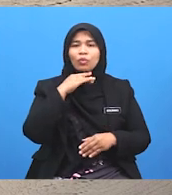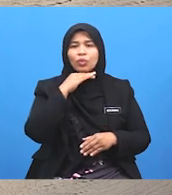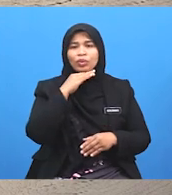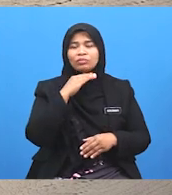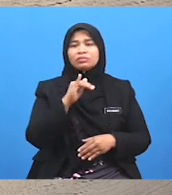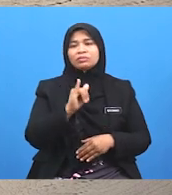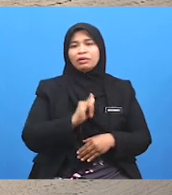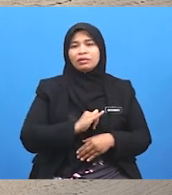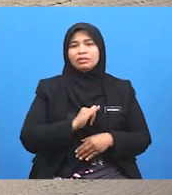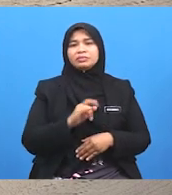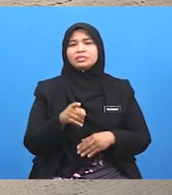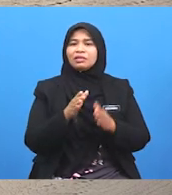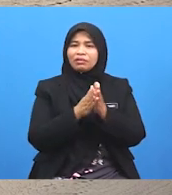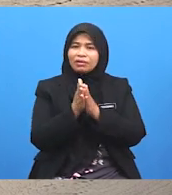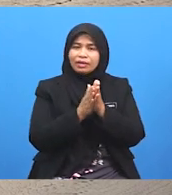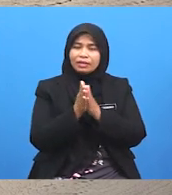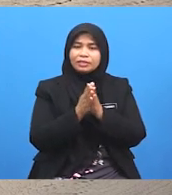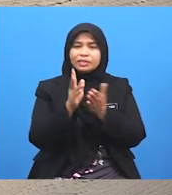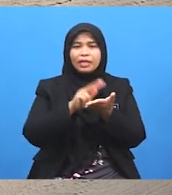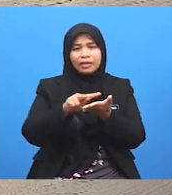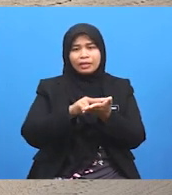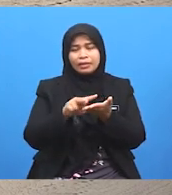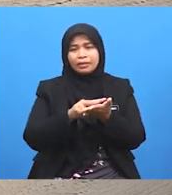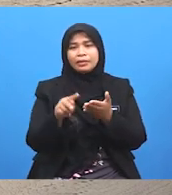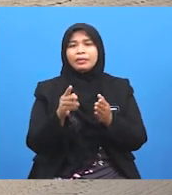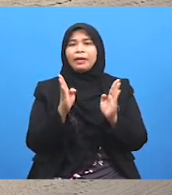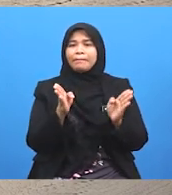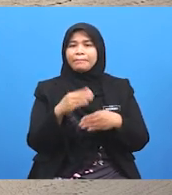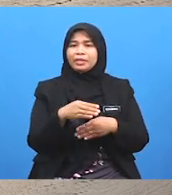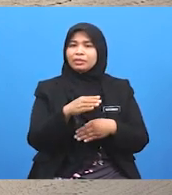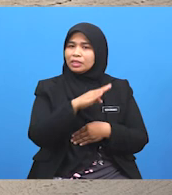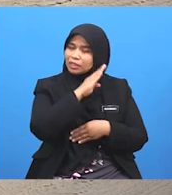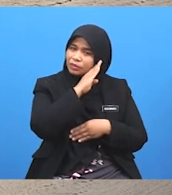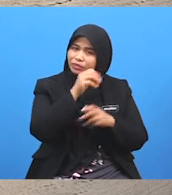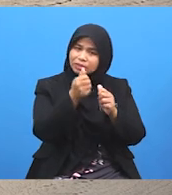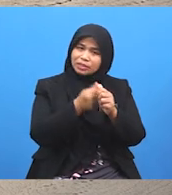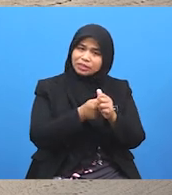Saya sepatutnya rajin mengemas bilik tidur setiap hari.